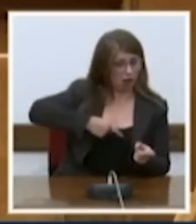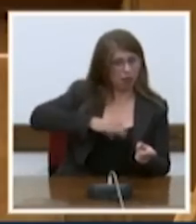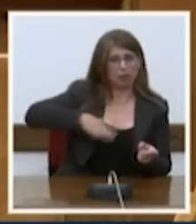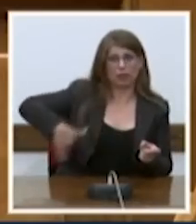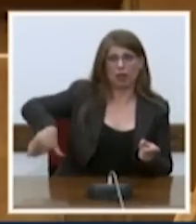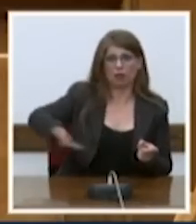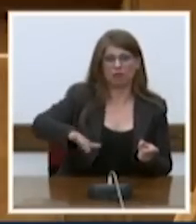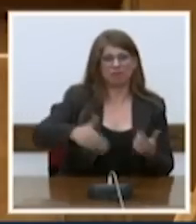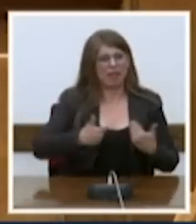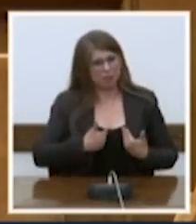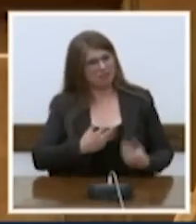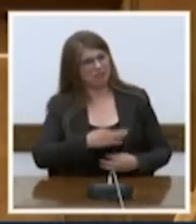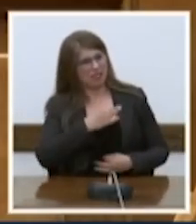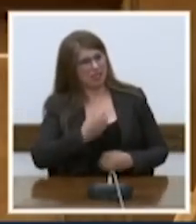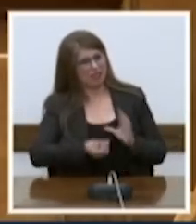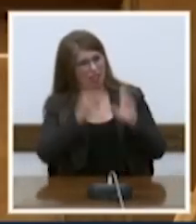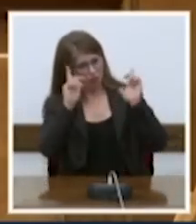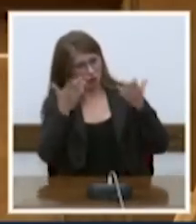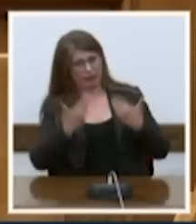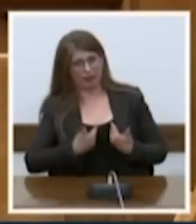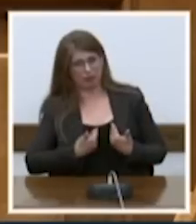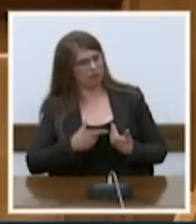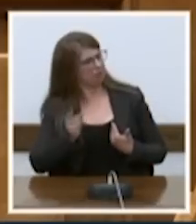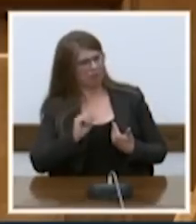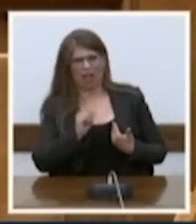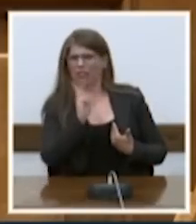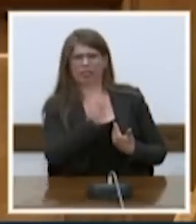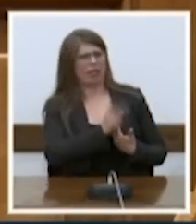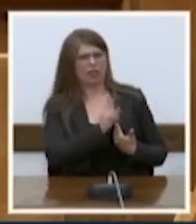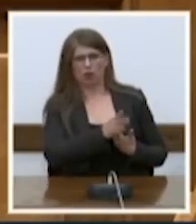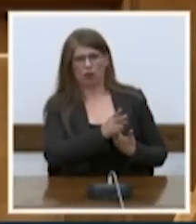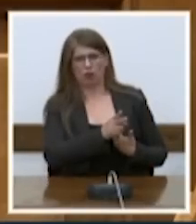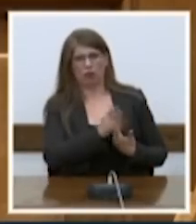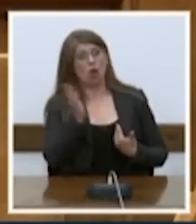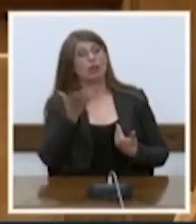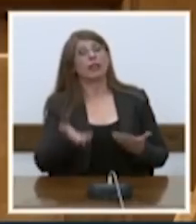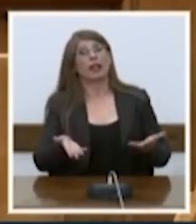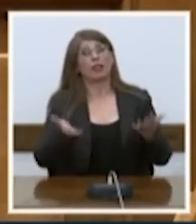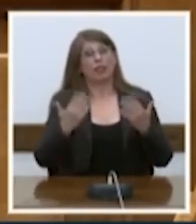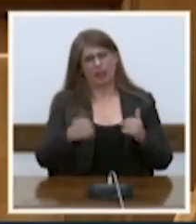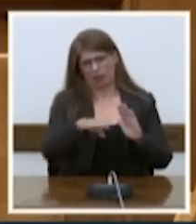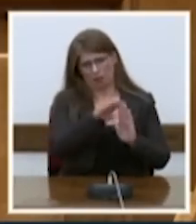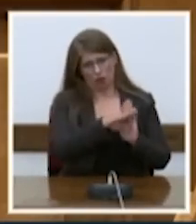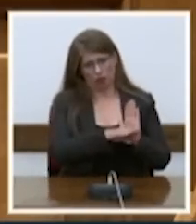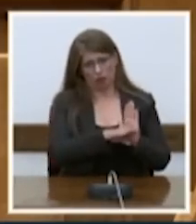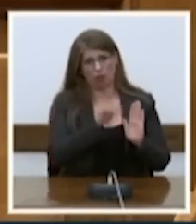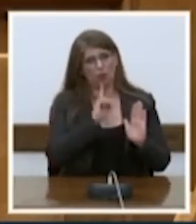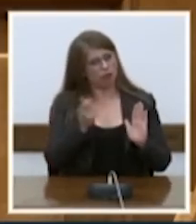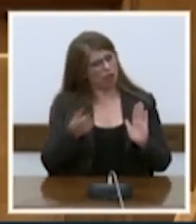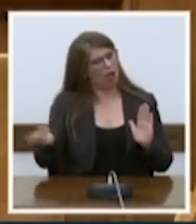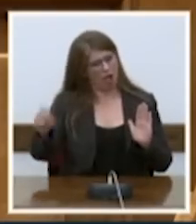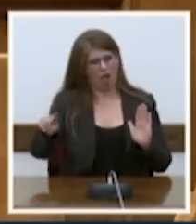κύριοι της Νέας Δημοκρατίας, δεν σας κατηγορούμε ότι δεν έχετε πρόγραμμα, όπως κάνουν άλλα